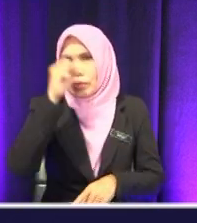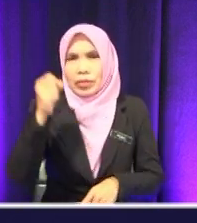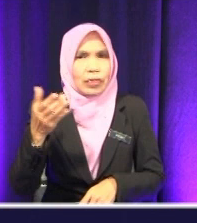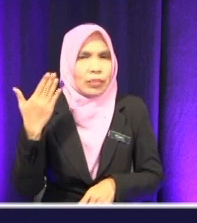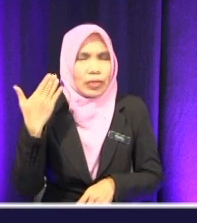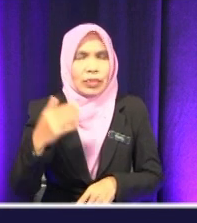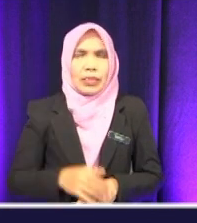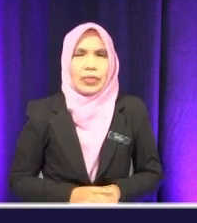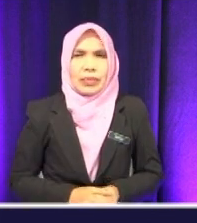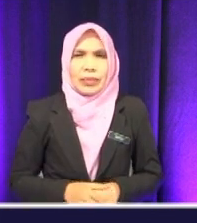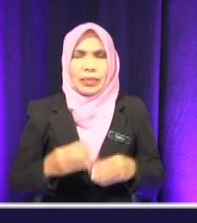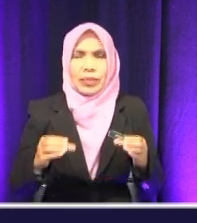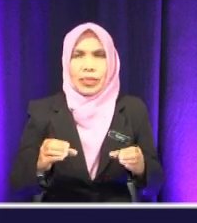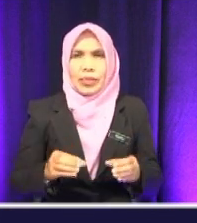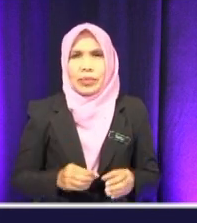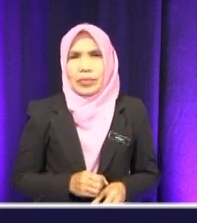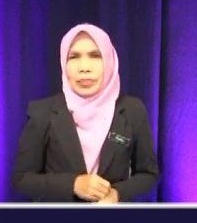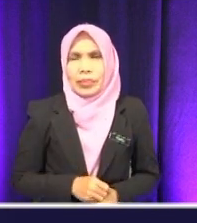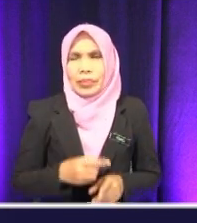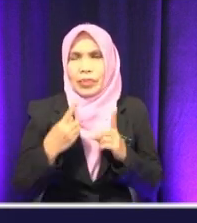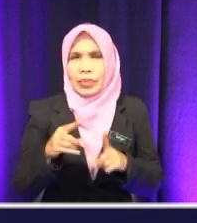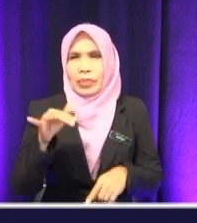kalau calon-calon semua